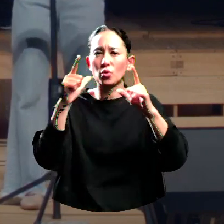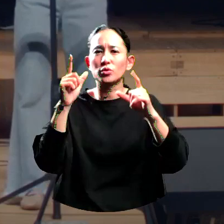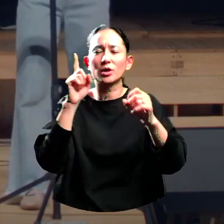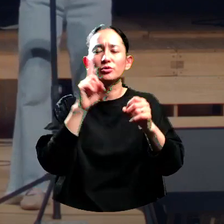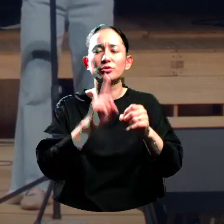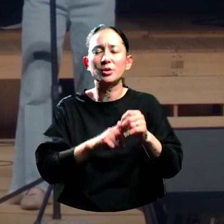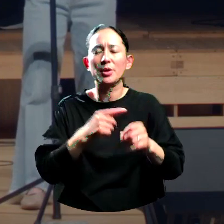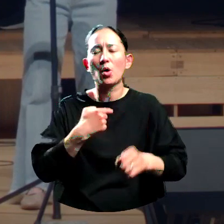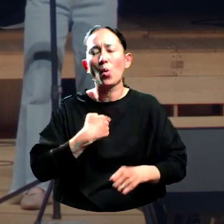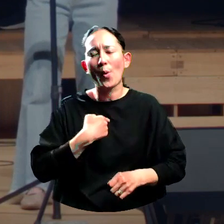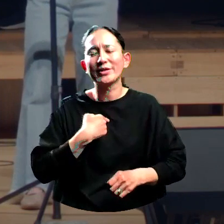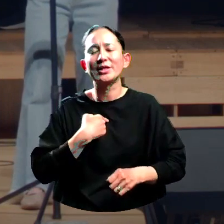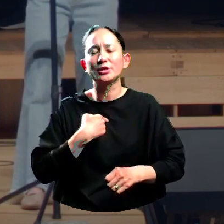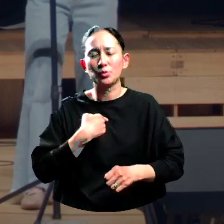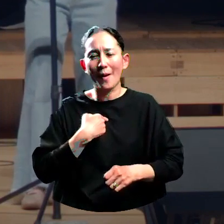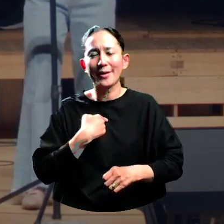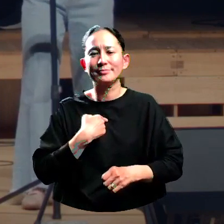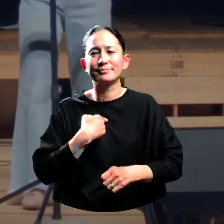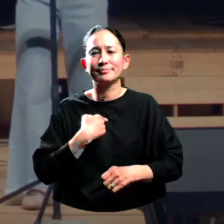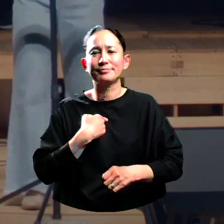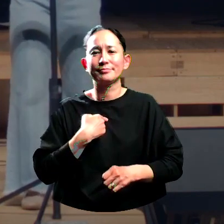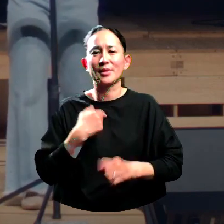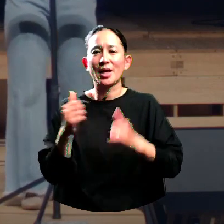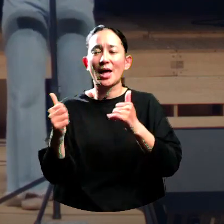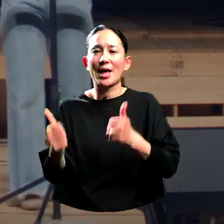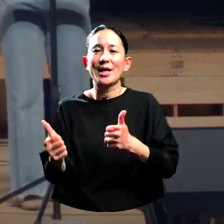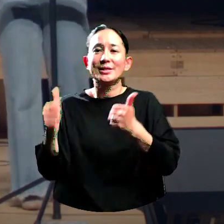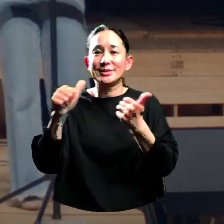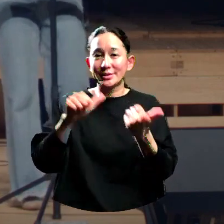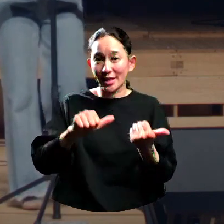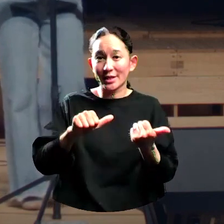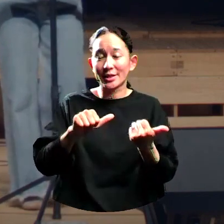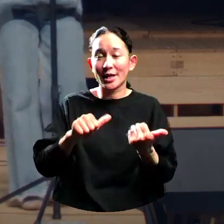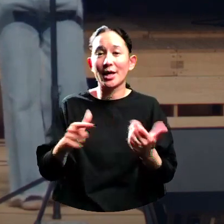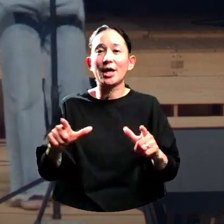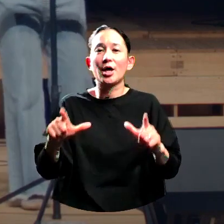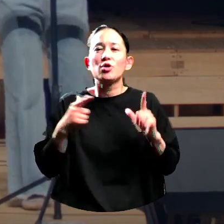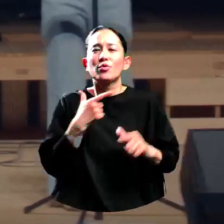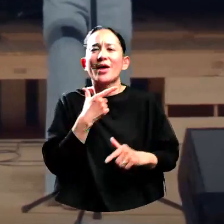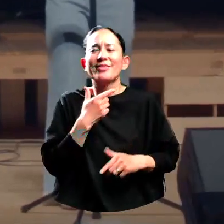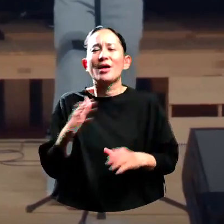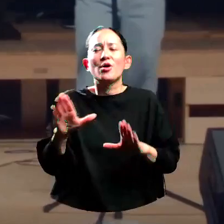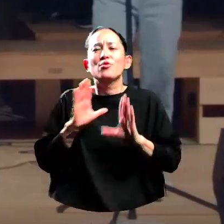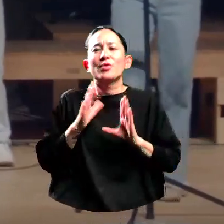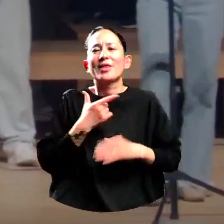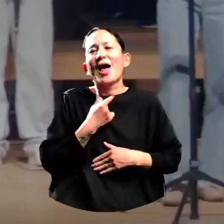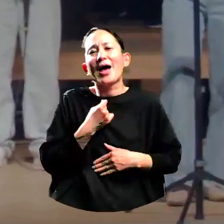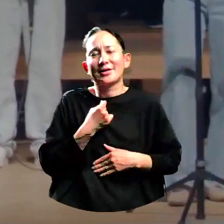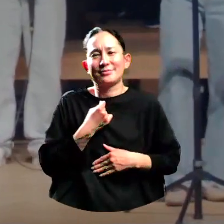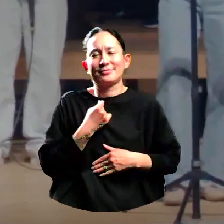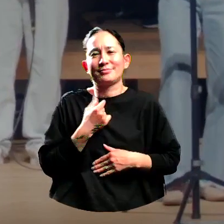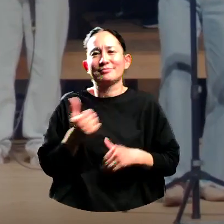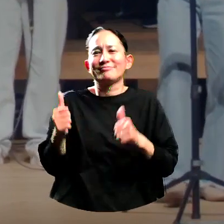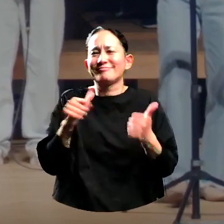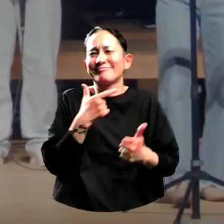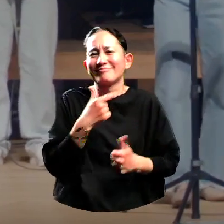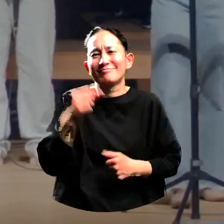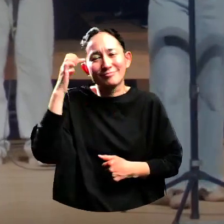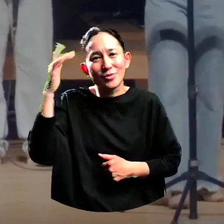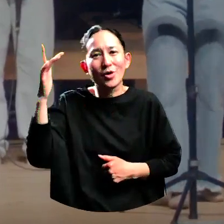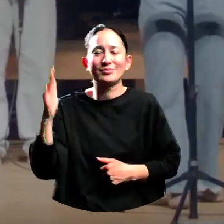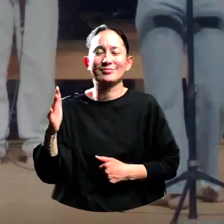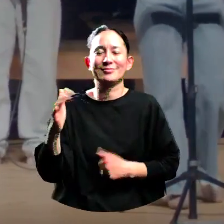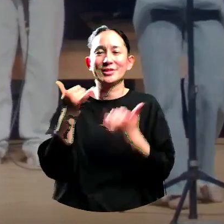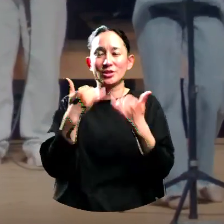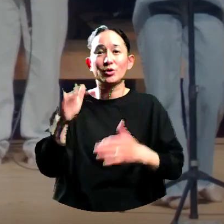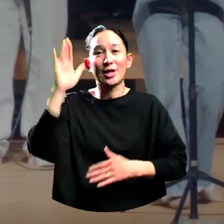は洗礼を受けたいです。今日そのように願う方がいたら手を挙げて教えてください。 To publicly declare that